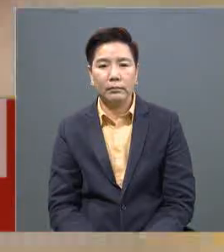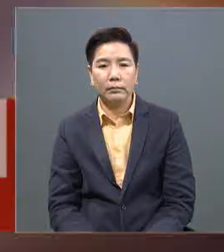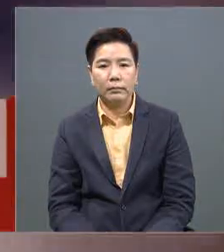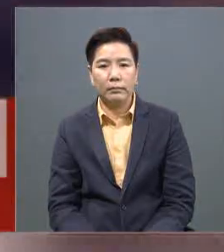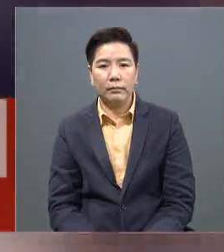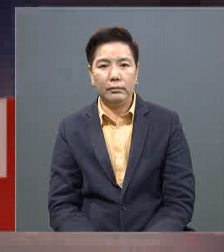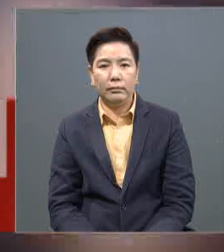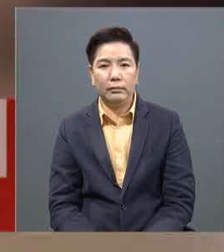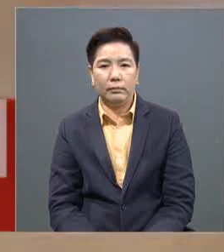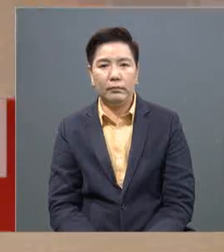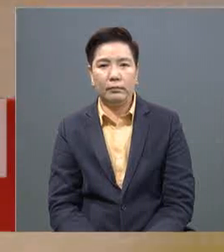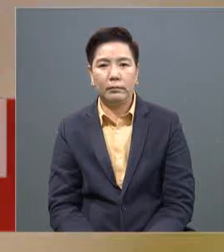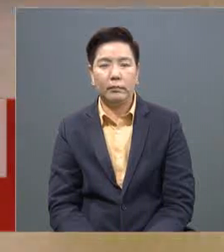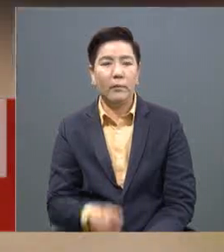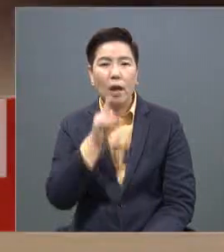หยุด